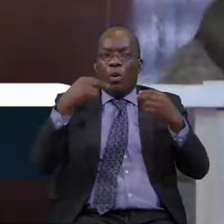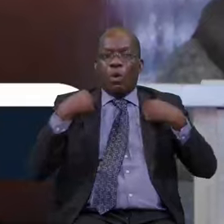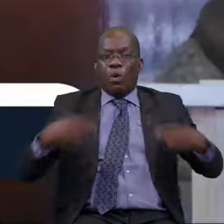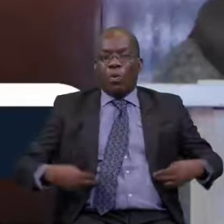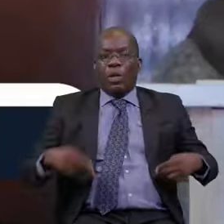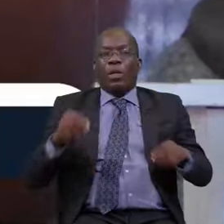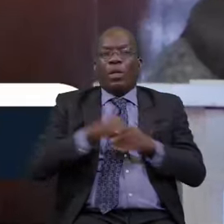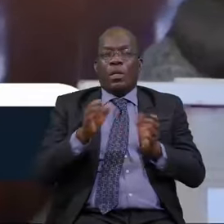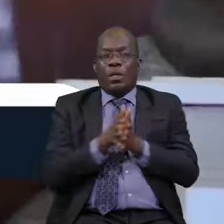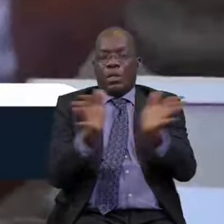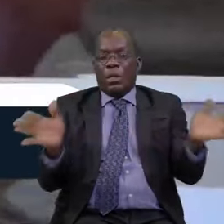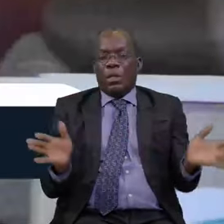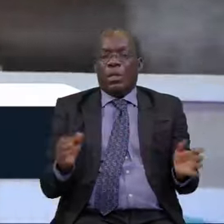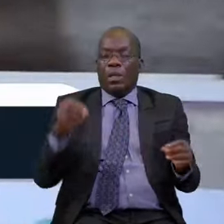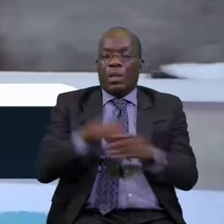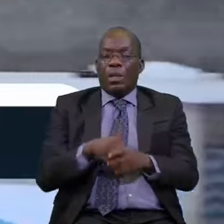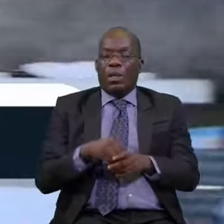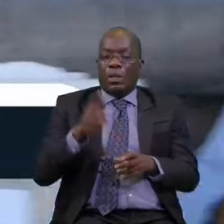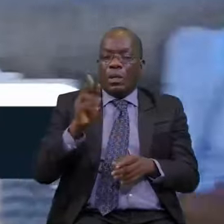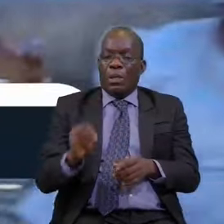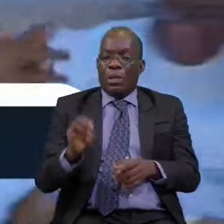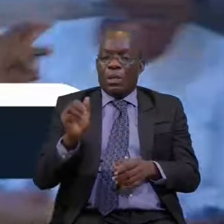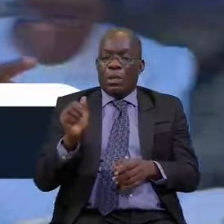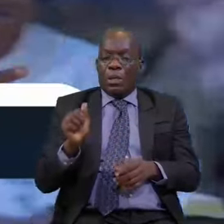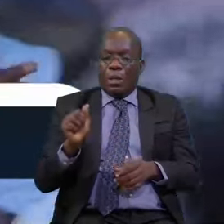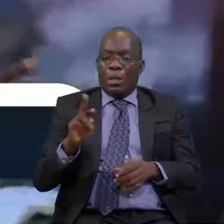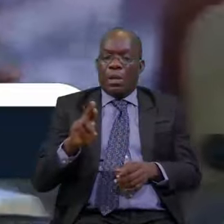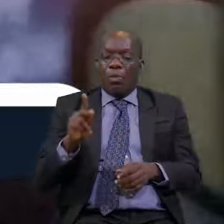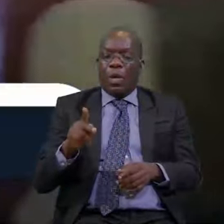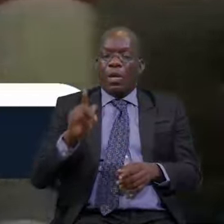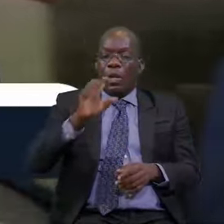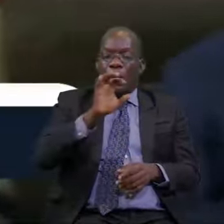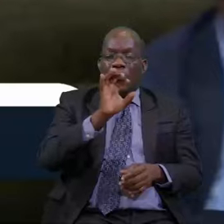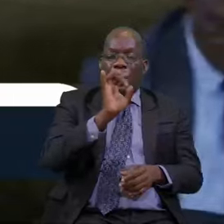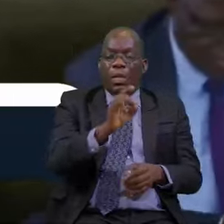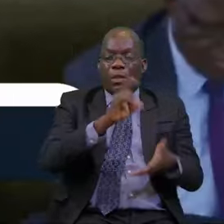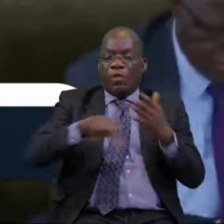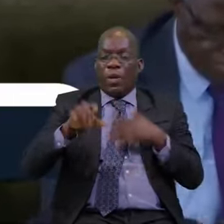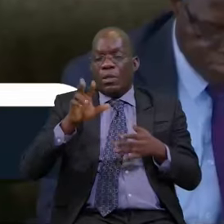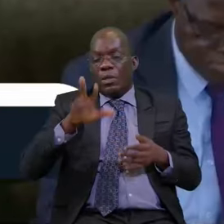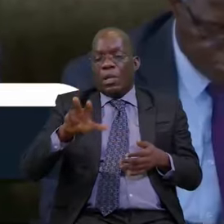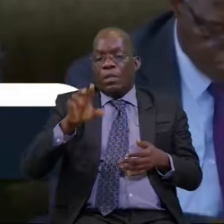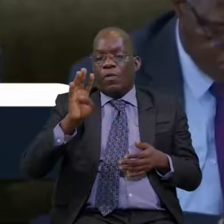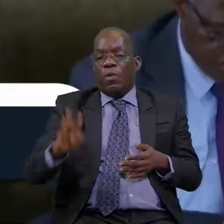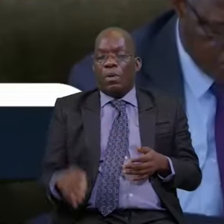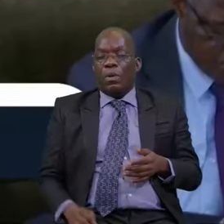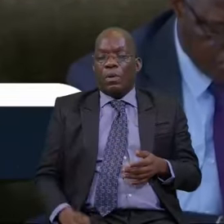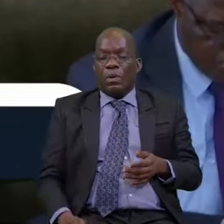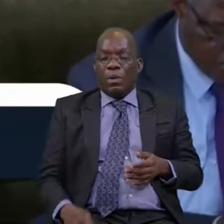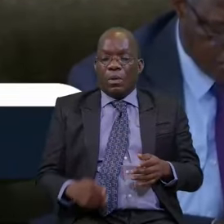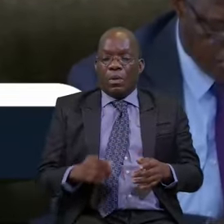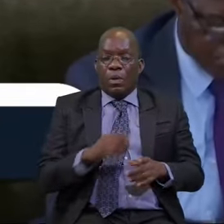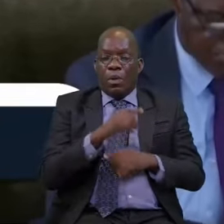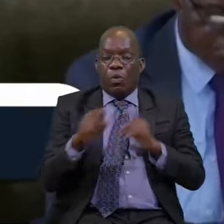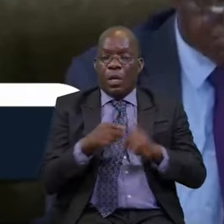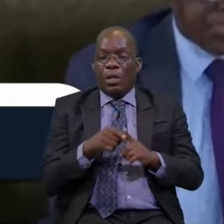général? C'est dit en Marc 8, verset 34, qui dit là-bas, «